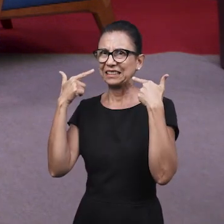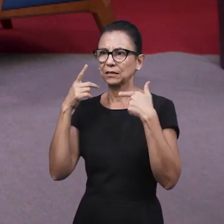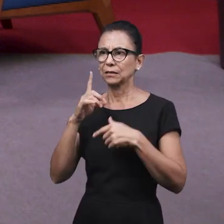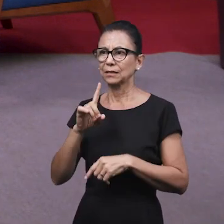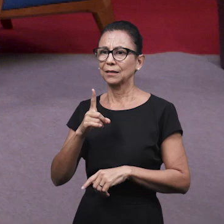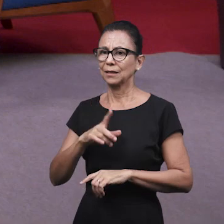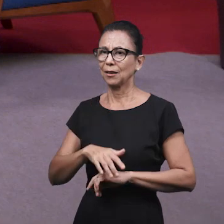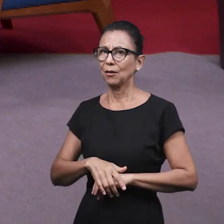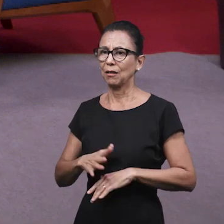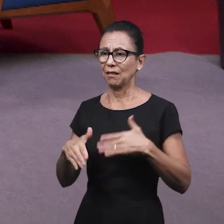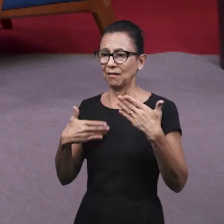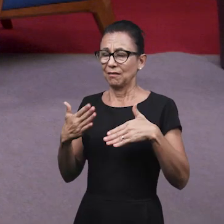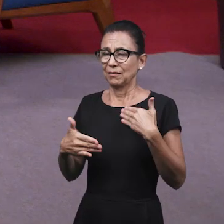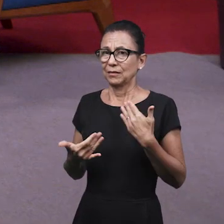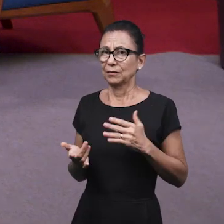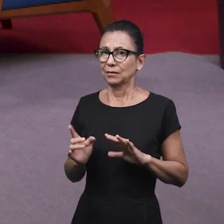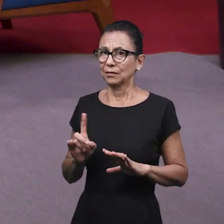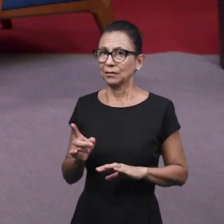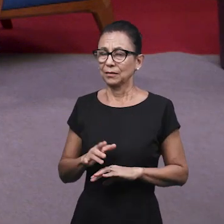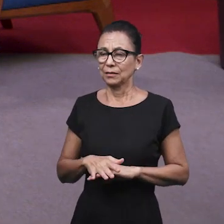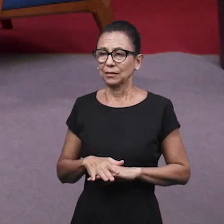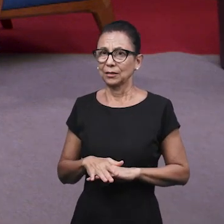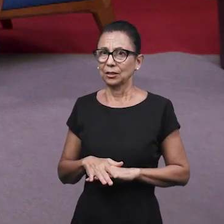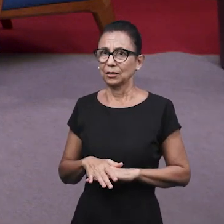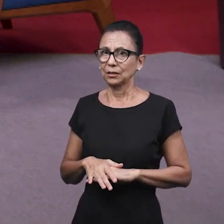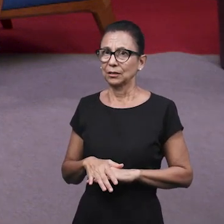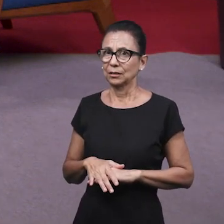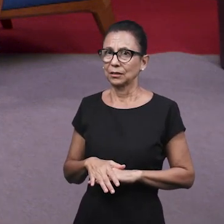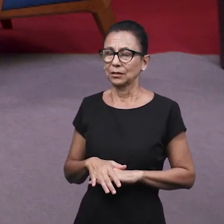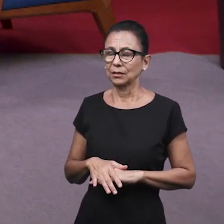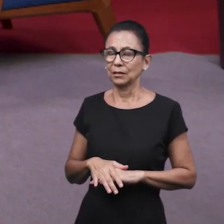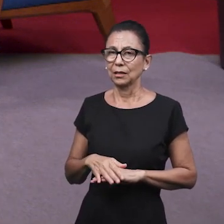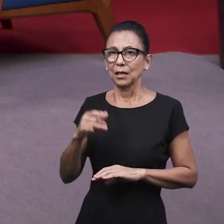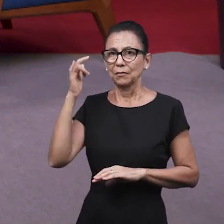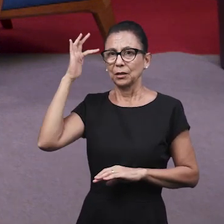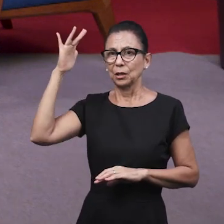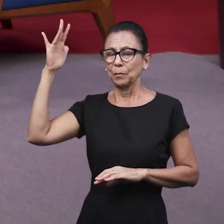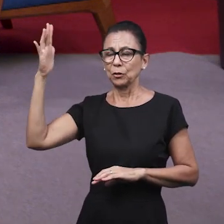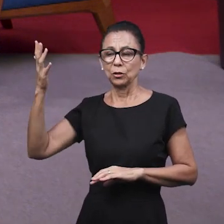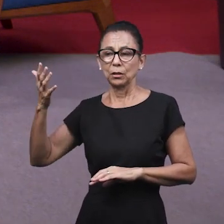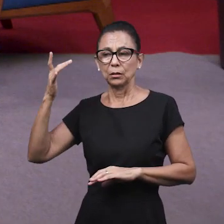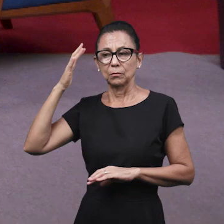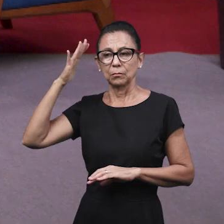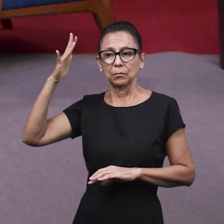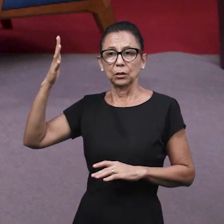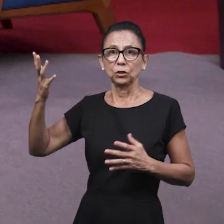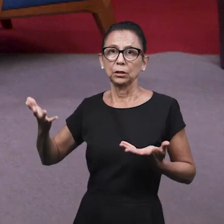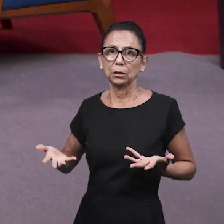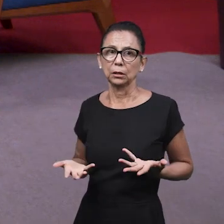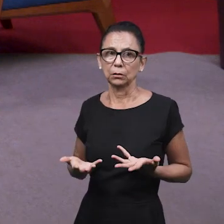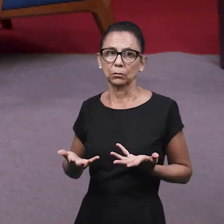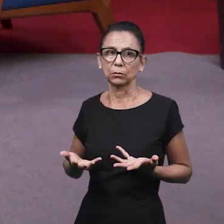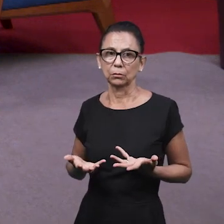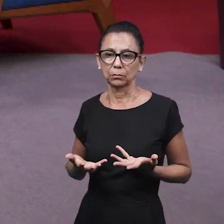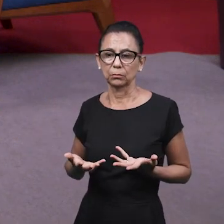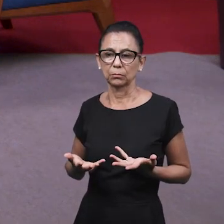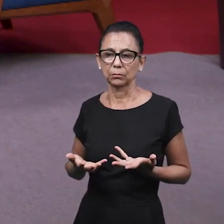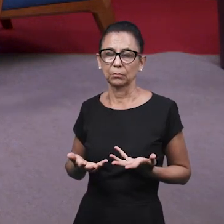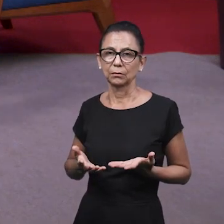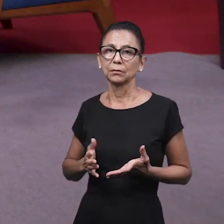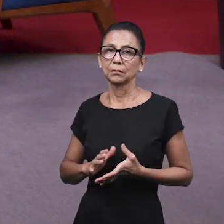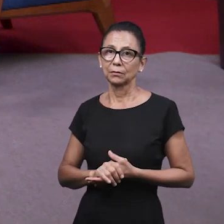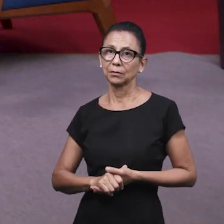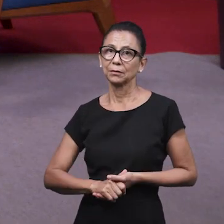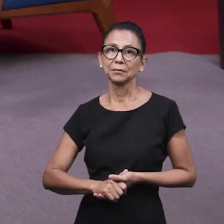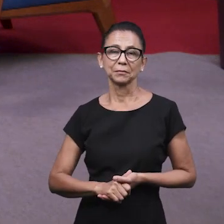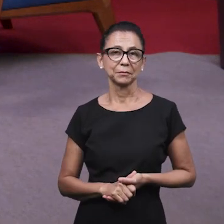Non, j'imagine. On va monter pour glorifier. Ça, c'est un mystère. J'imagine le dialogue. Ça, c'est